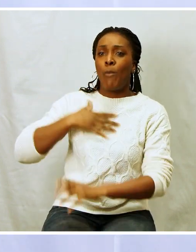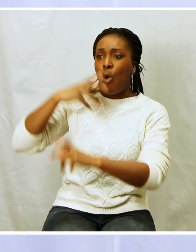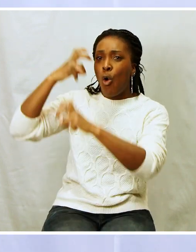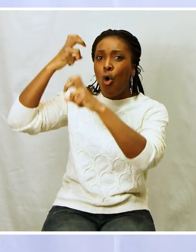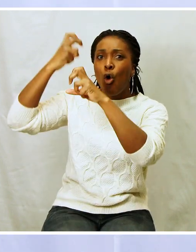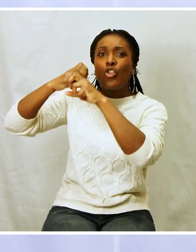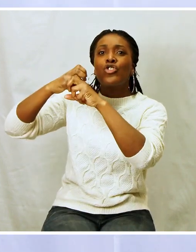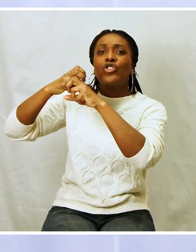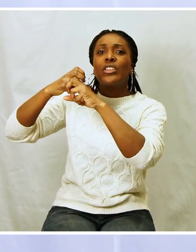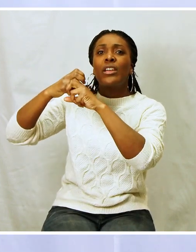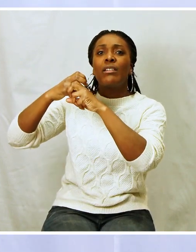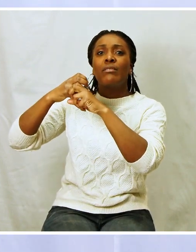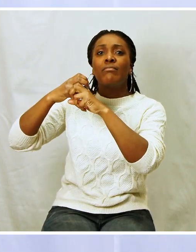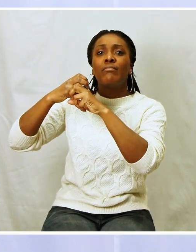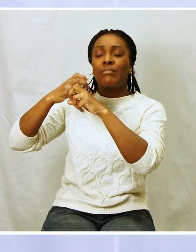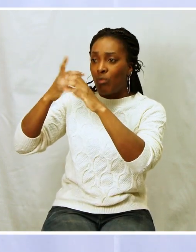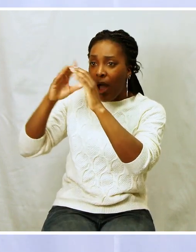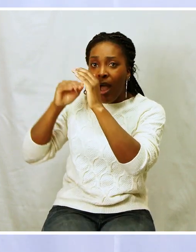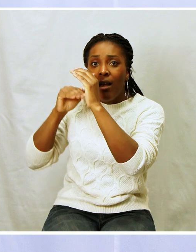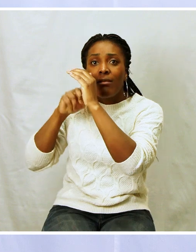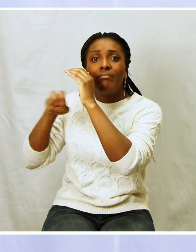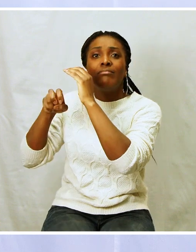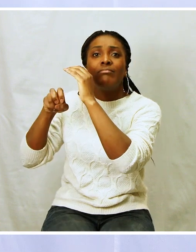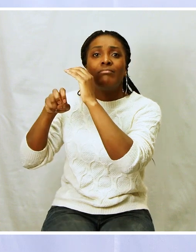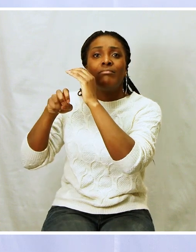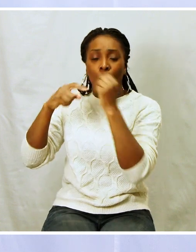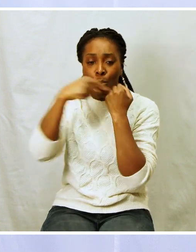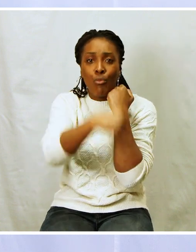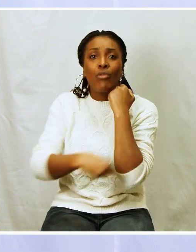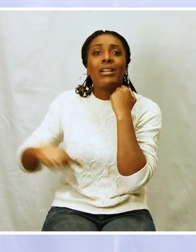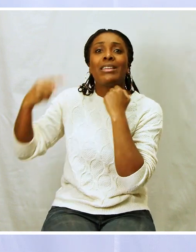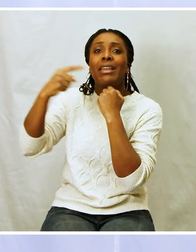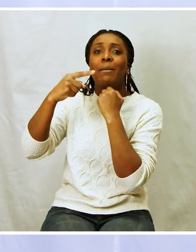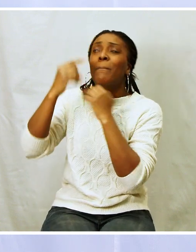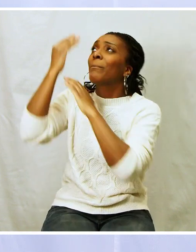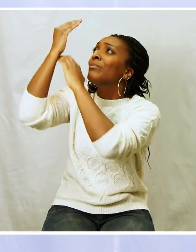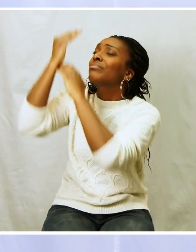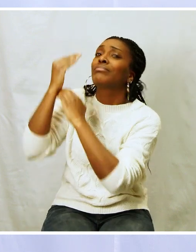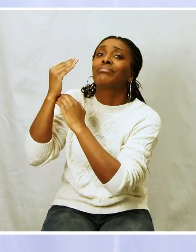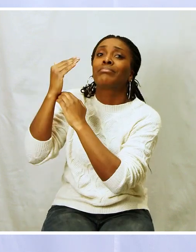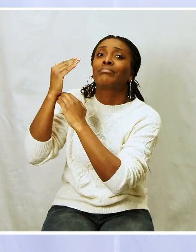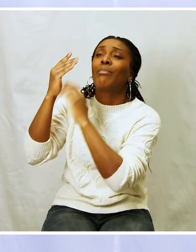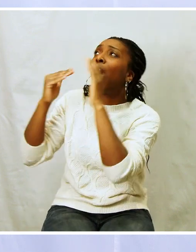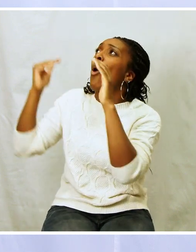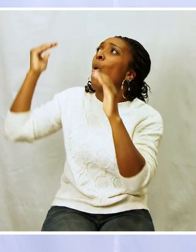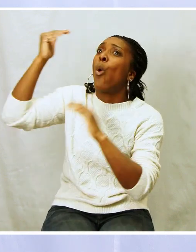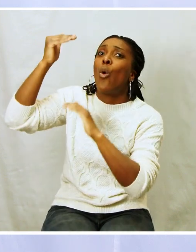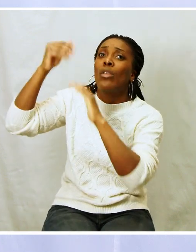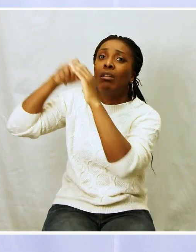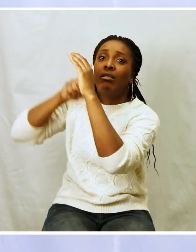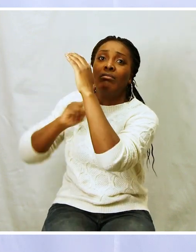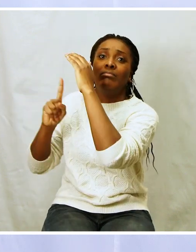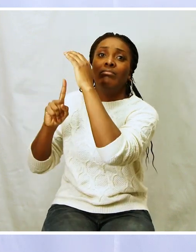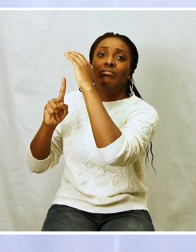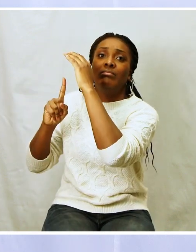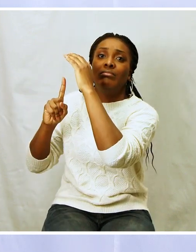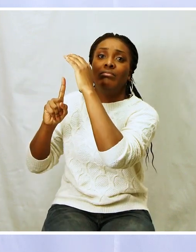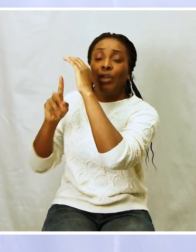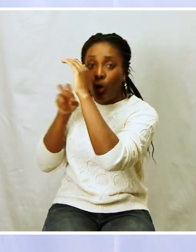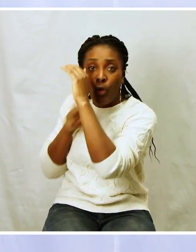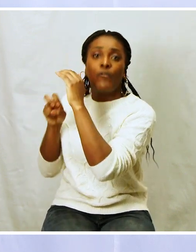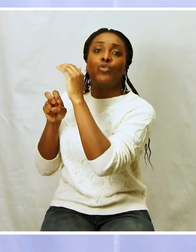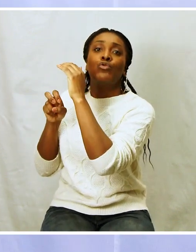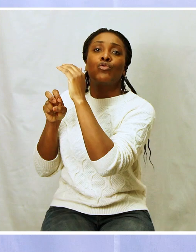Mon bouclier est la force qui me sauve. Ma haute retraite est mon refuge. Mon sauveur, tu me garantis de la